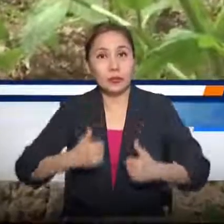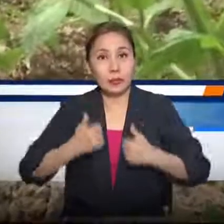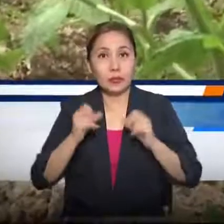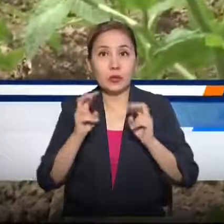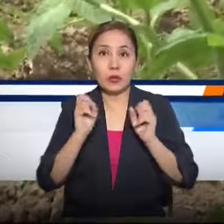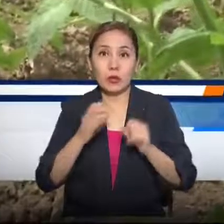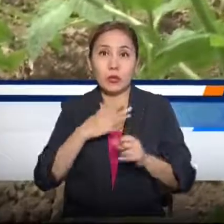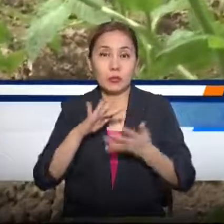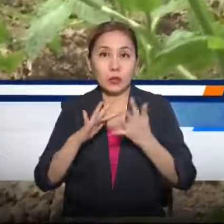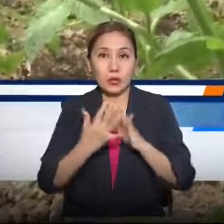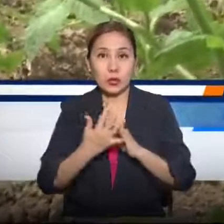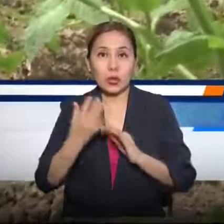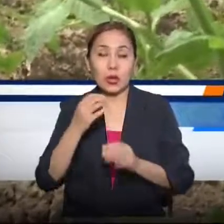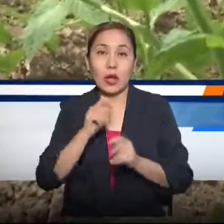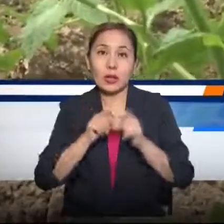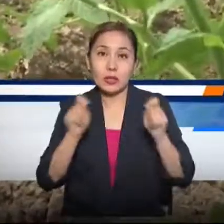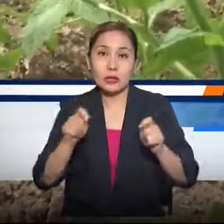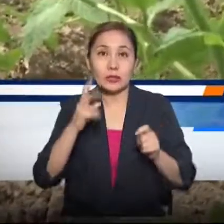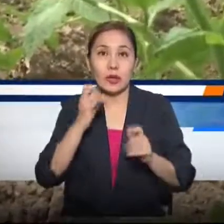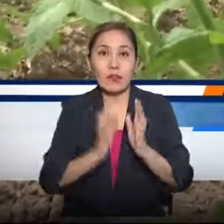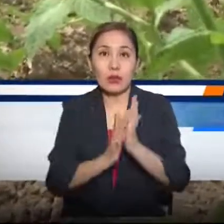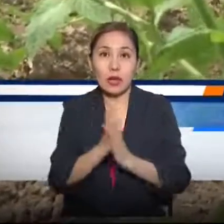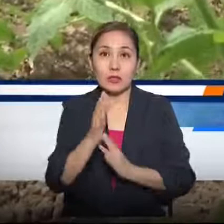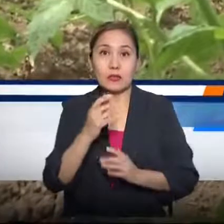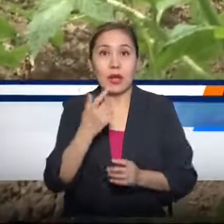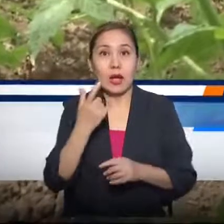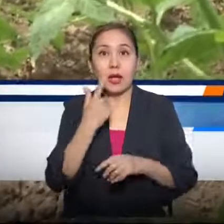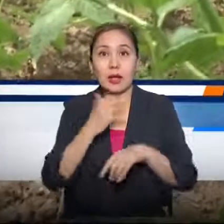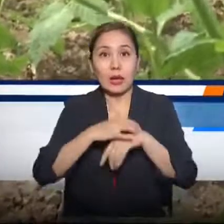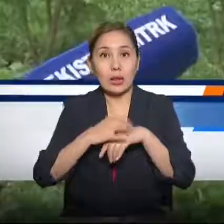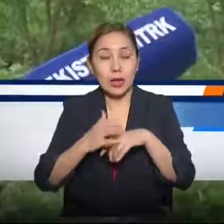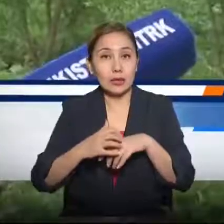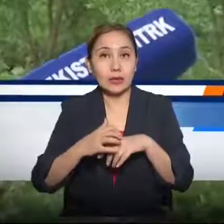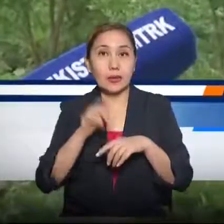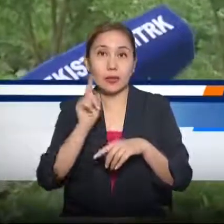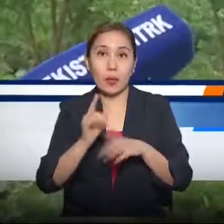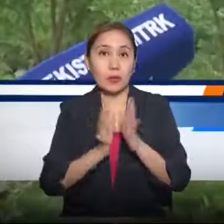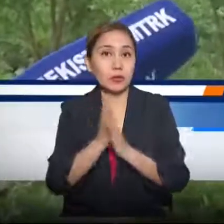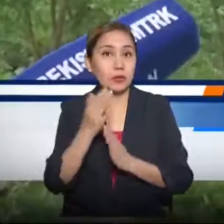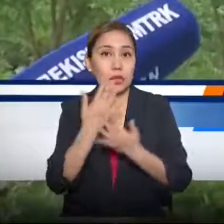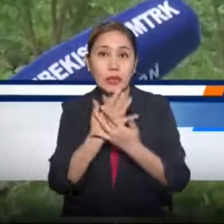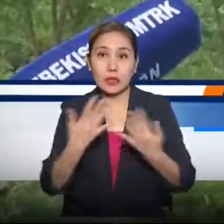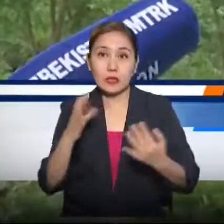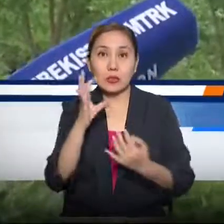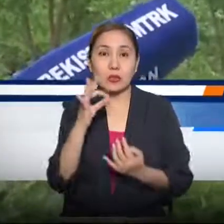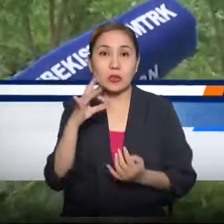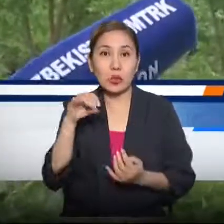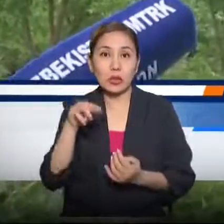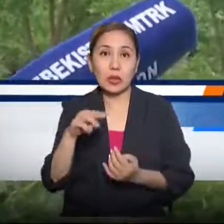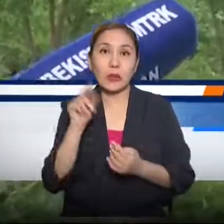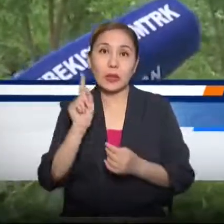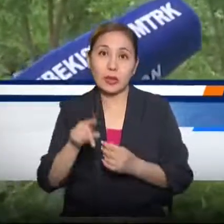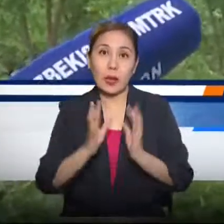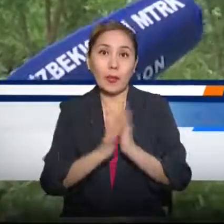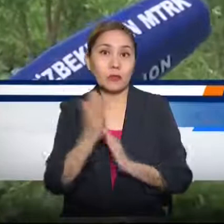Вообще наш поселок больше всего ориентирован на выращивание граната. У нас здесь произрастает сразу несколько сортов, и все они растут